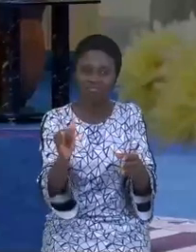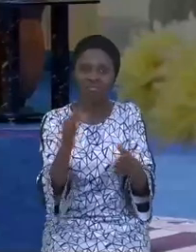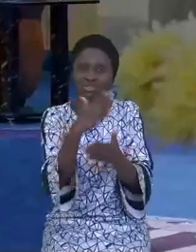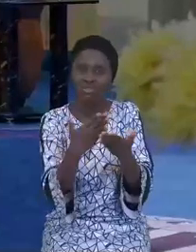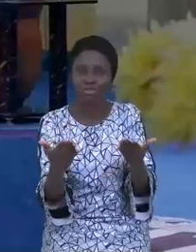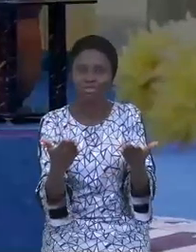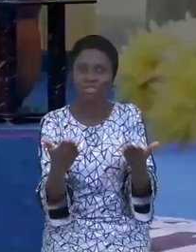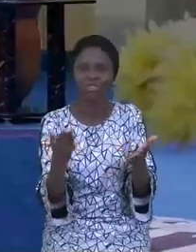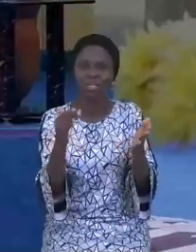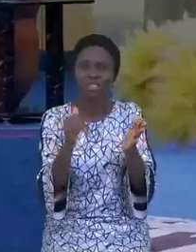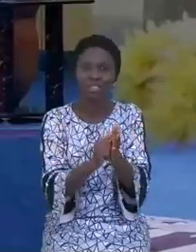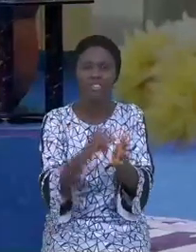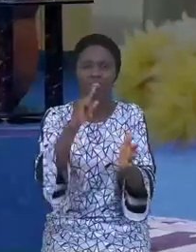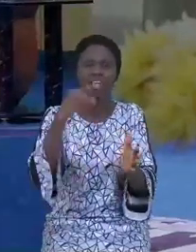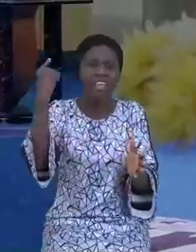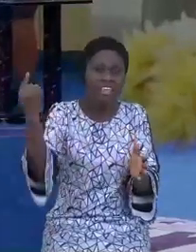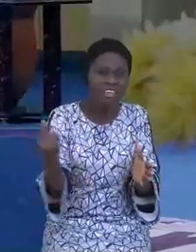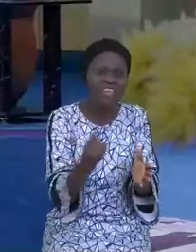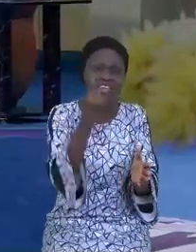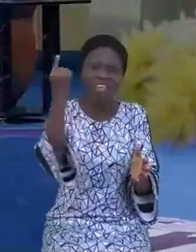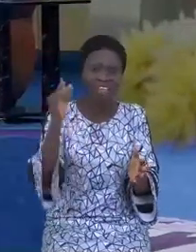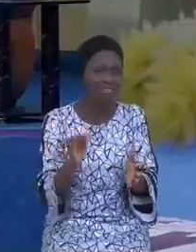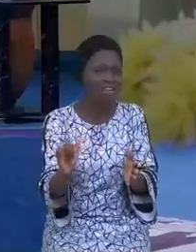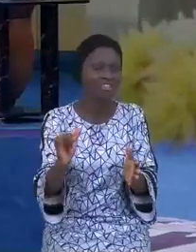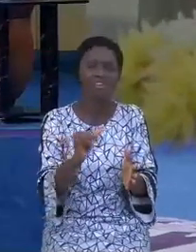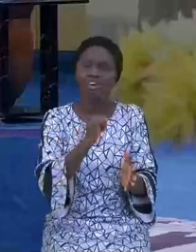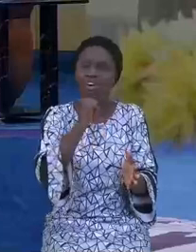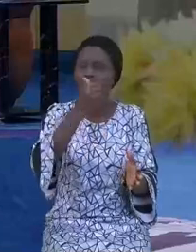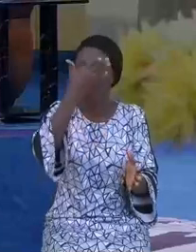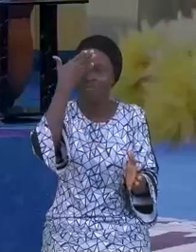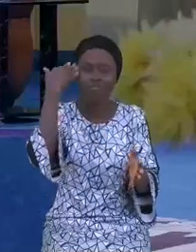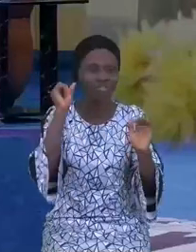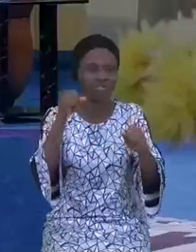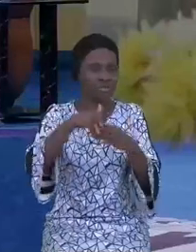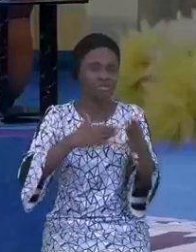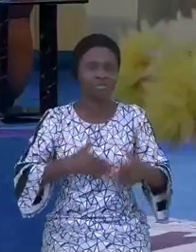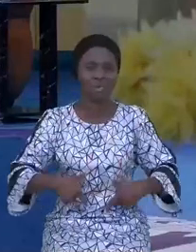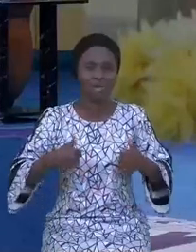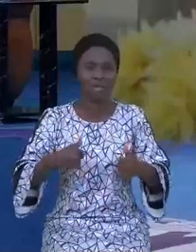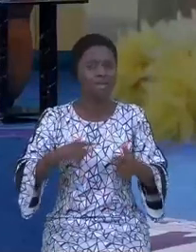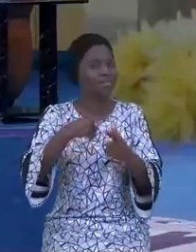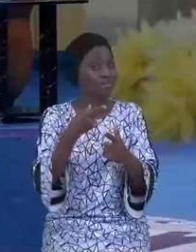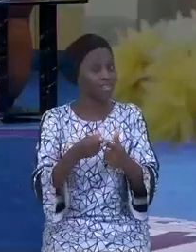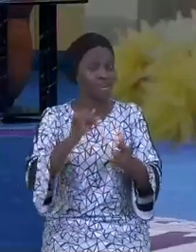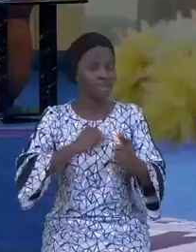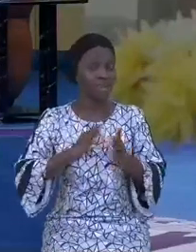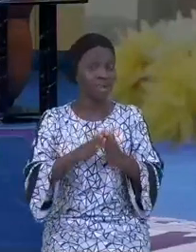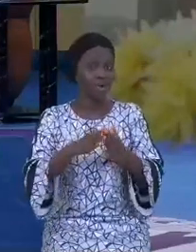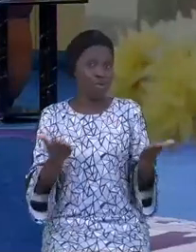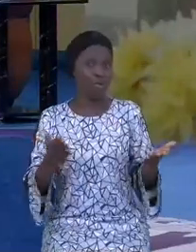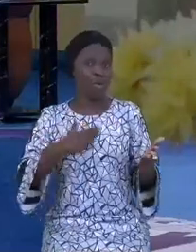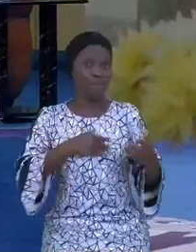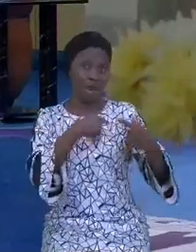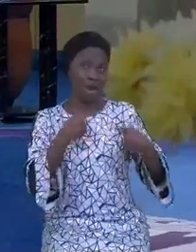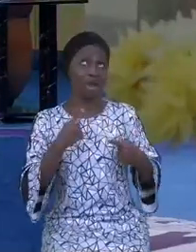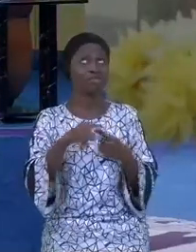d'éternel. Quelque chose d'inoubliable éternellement dans ma vie, je t'ouvre mon cœur,